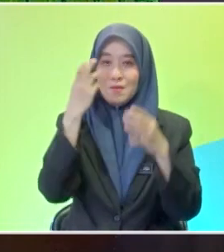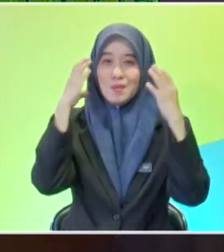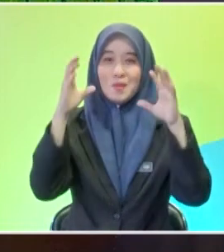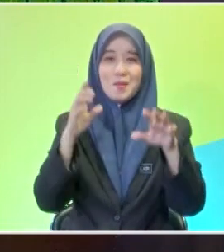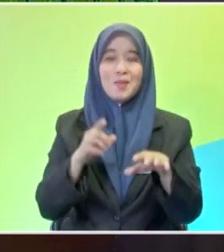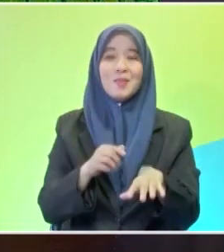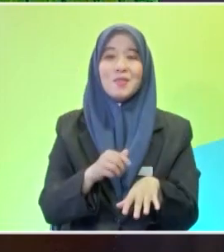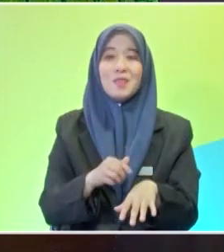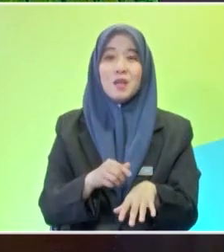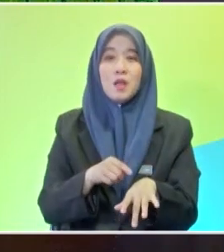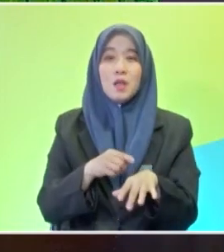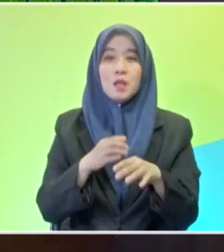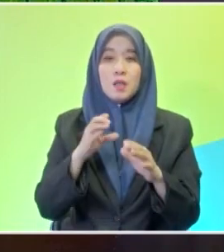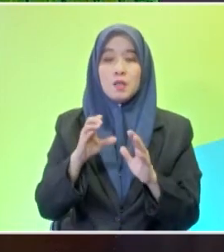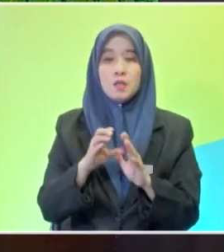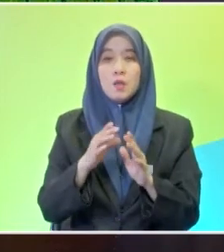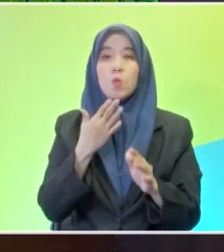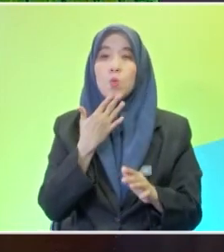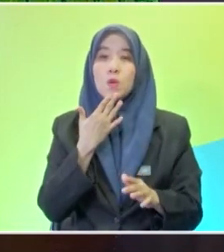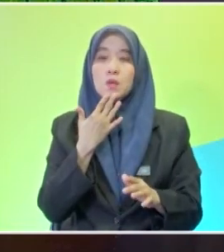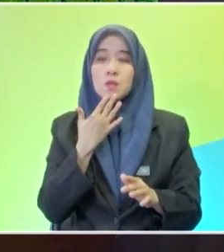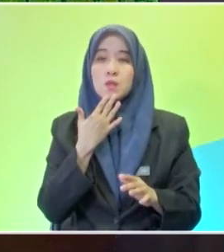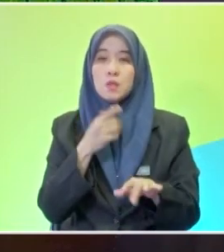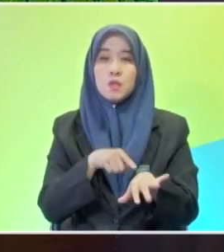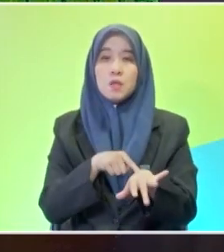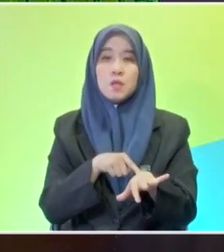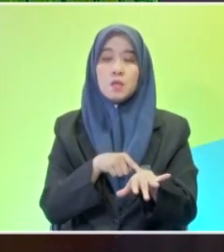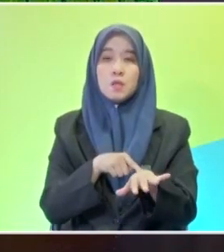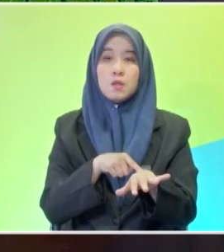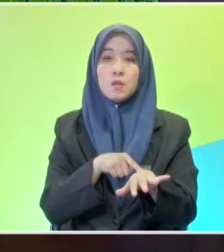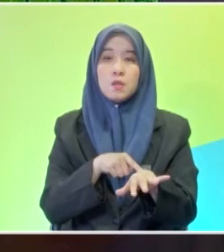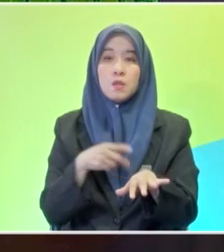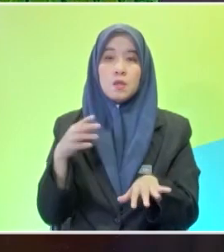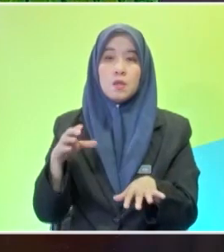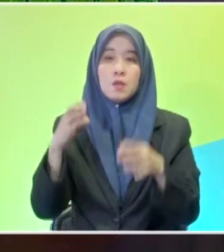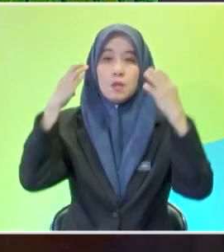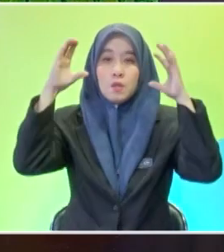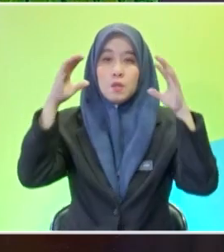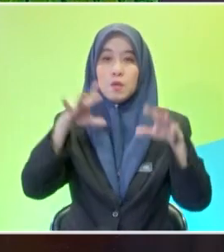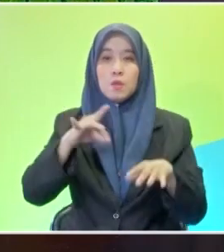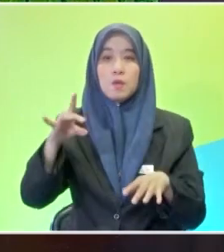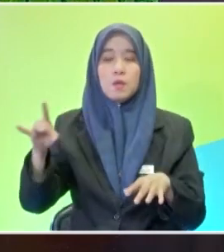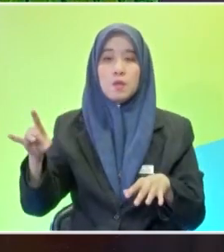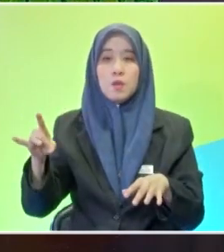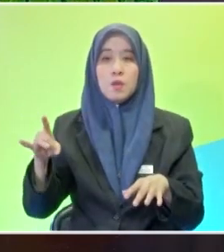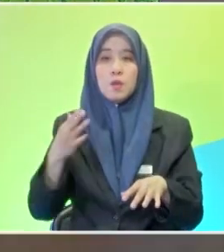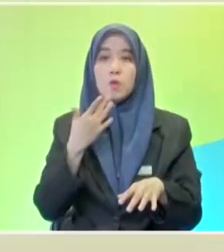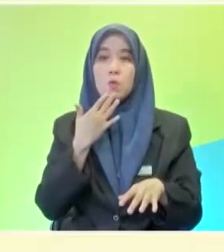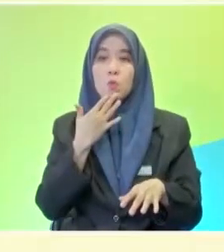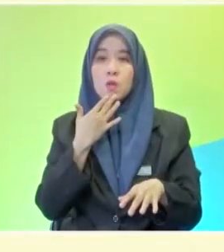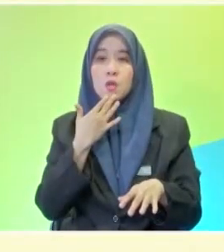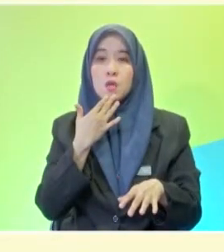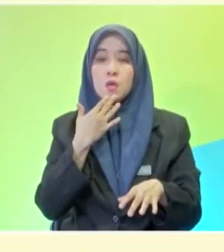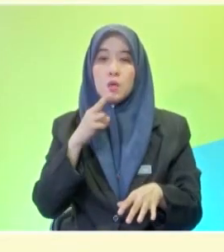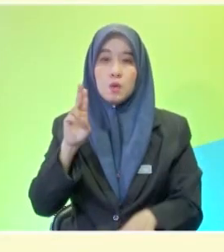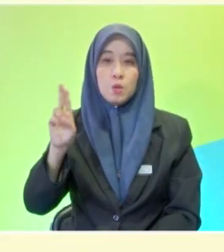yang pertama ciri warna Oke cukup ini dua jari ini ya yang pertama ialah wanna